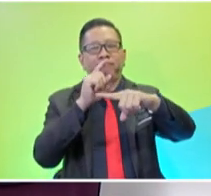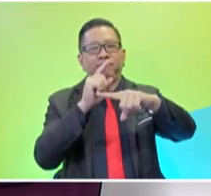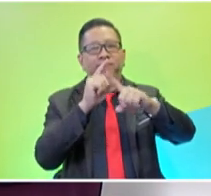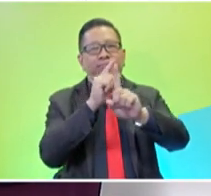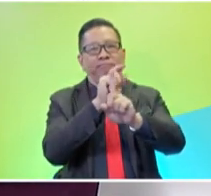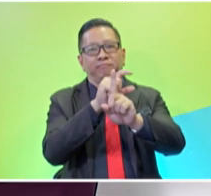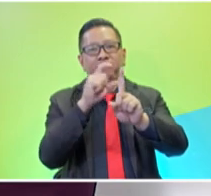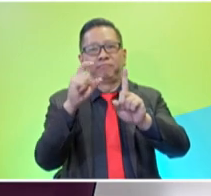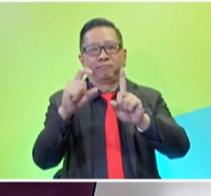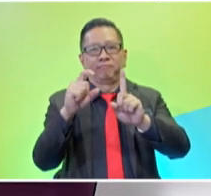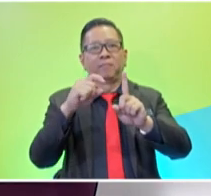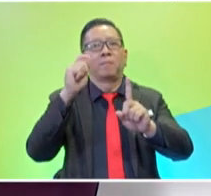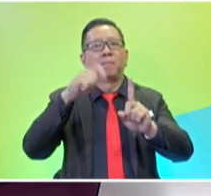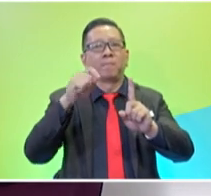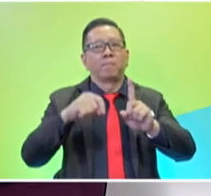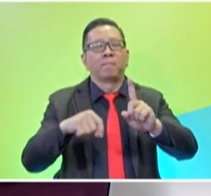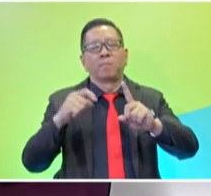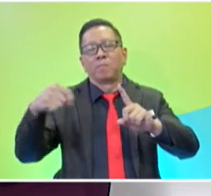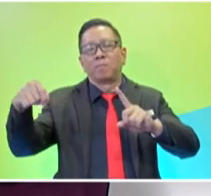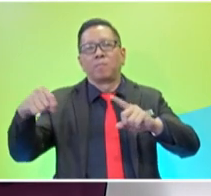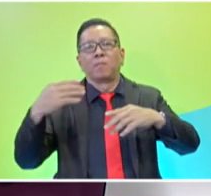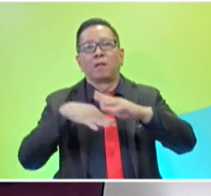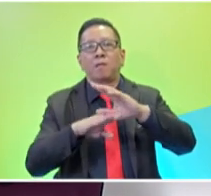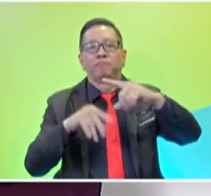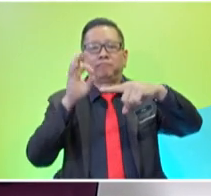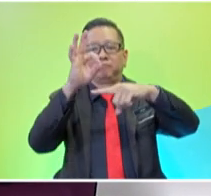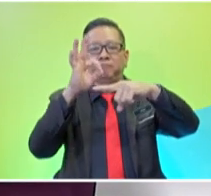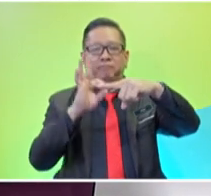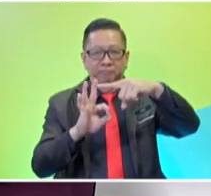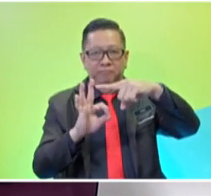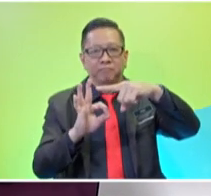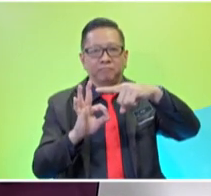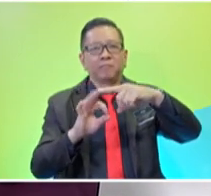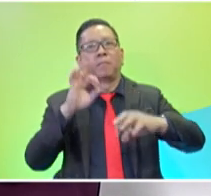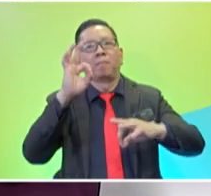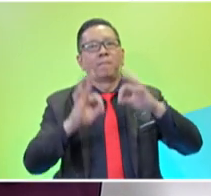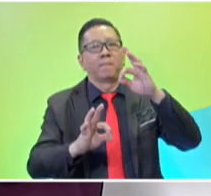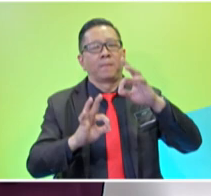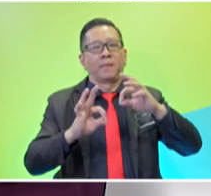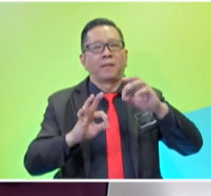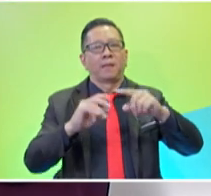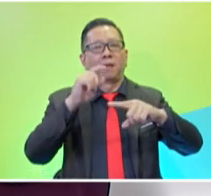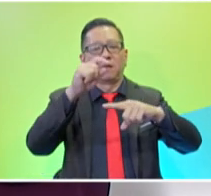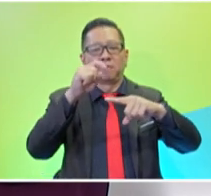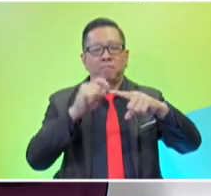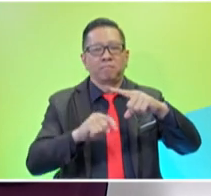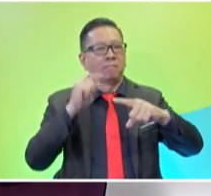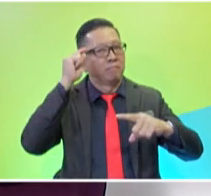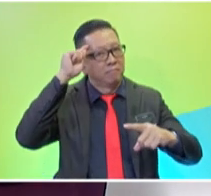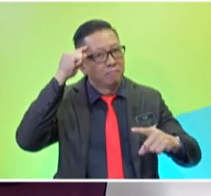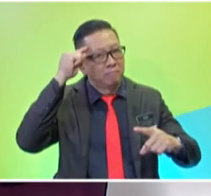lain kita perlu letakkan dalam bentuk pecahan bagaimana kalau jika kita ingin mencari nilai yang tidak diketahui murid-murid boleh